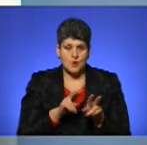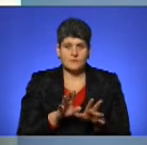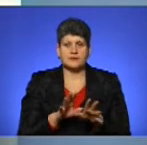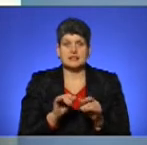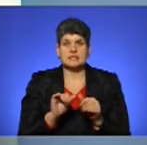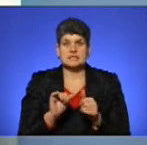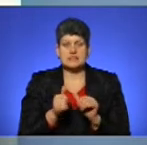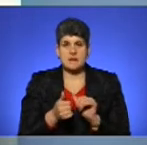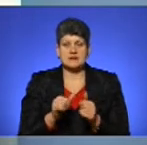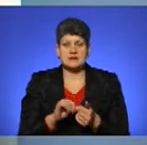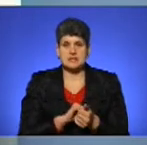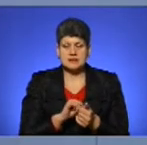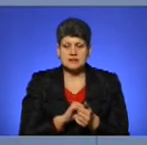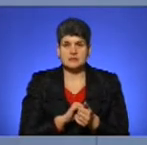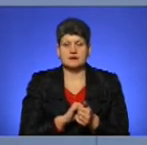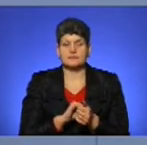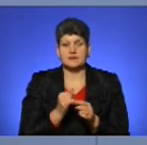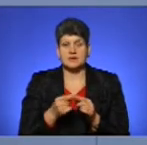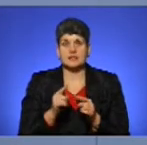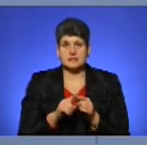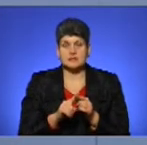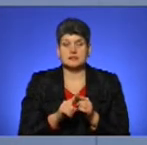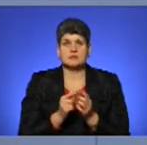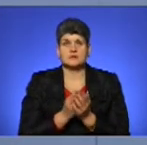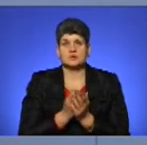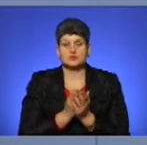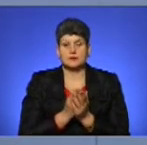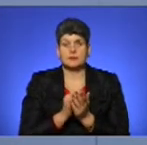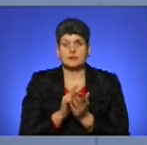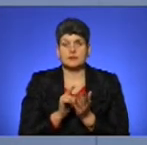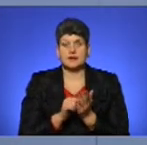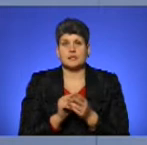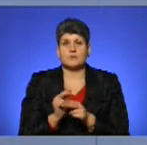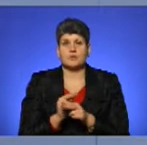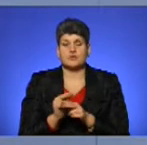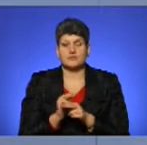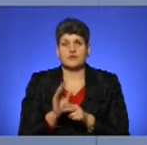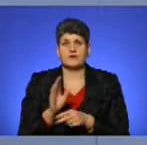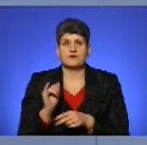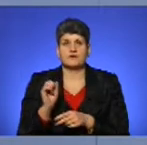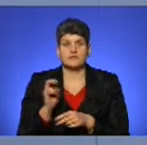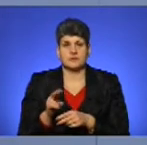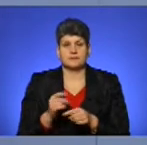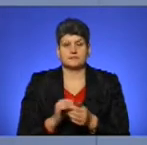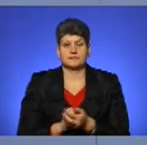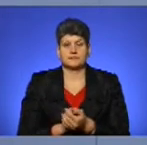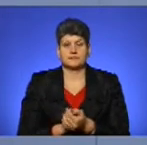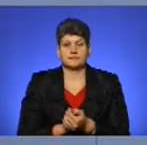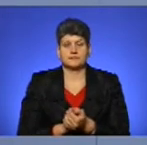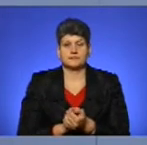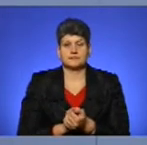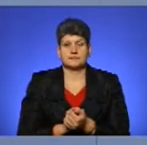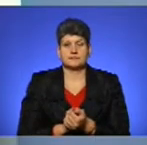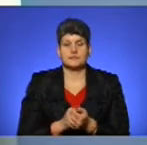ін'єкційних наркотиків, і це слугує питанням профілактики ВІЛ в такому середовищі.